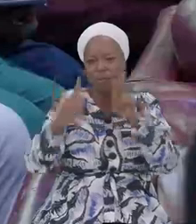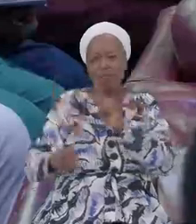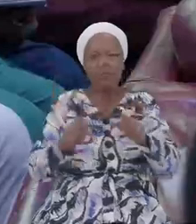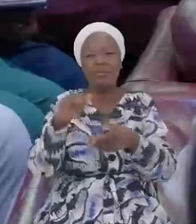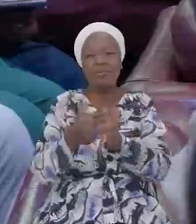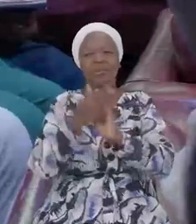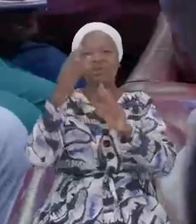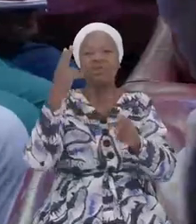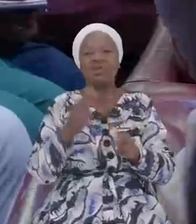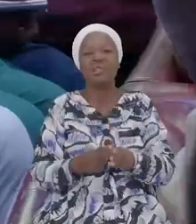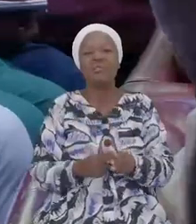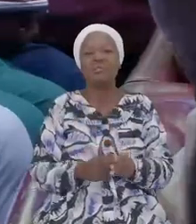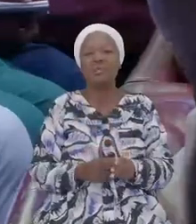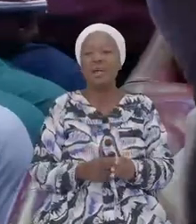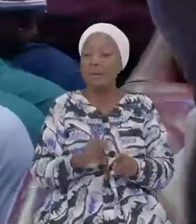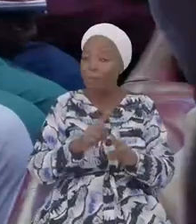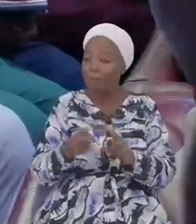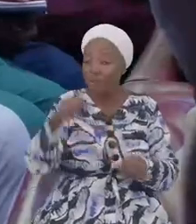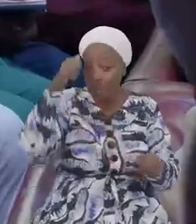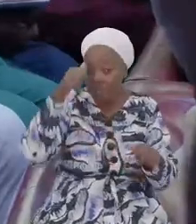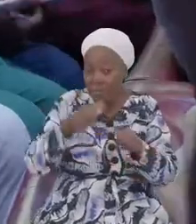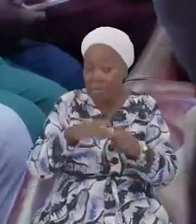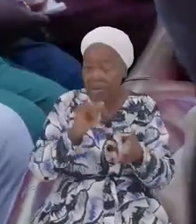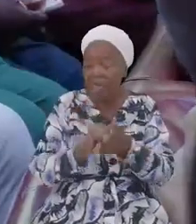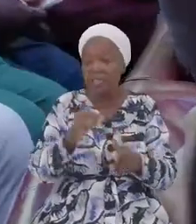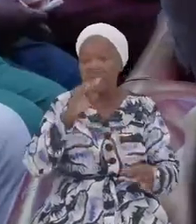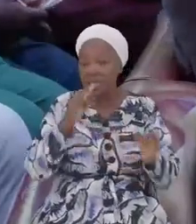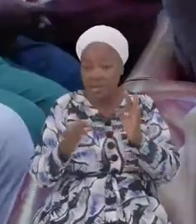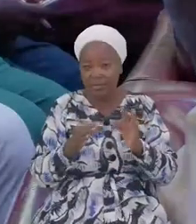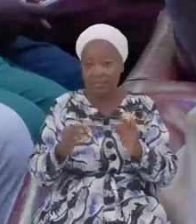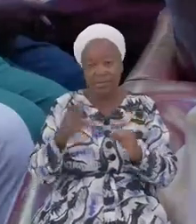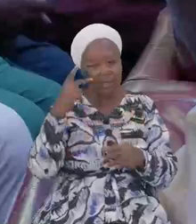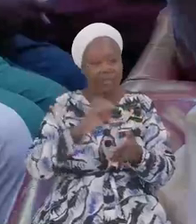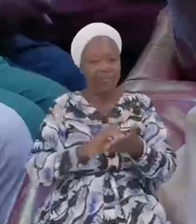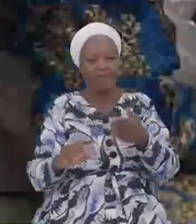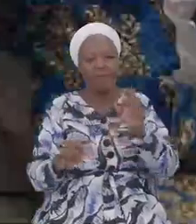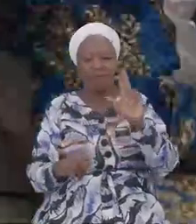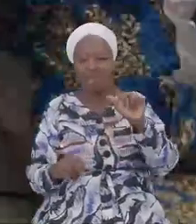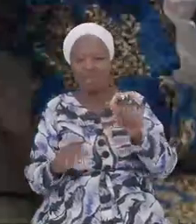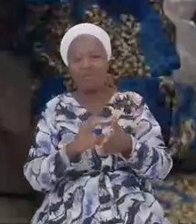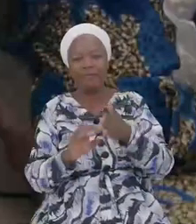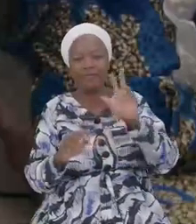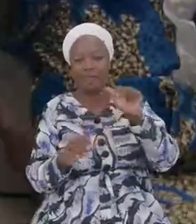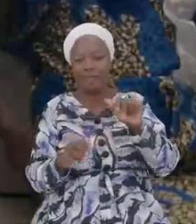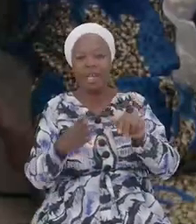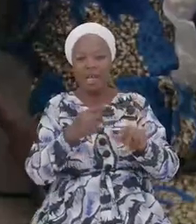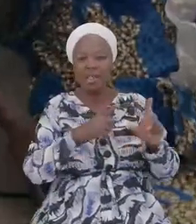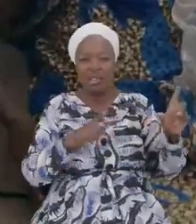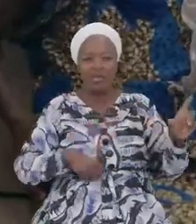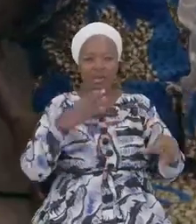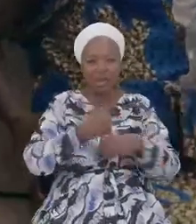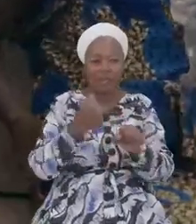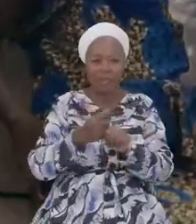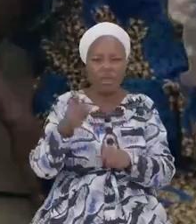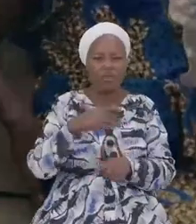tu n'emprunteras pas, tu prêteras. Voyez le mot « si », le verset 13. Verset 13. L'Éternel fera